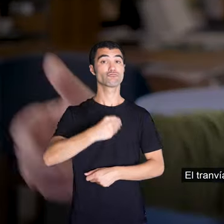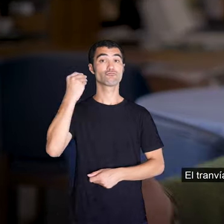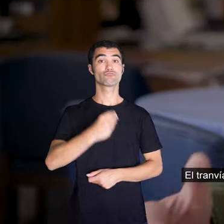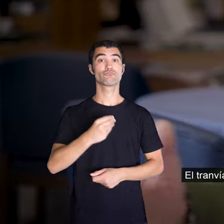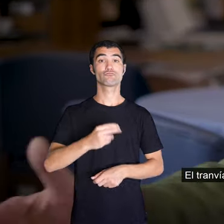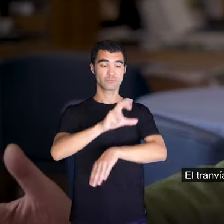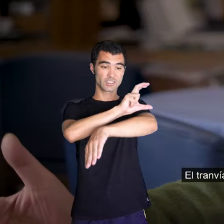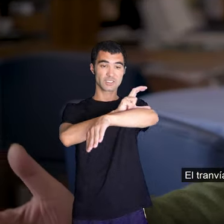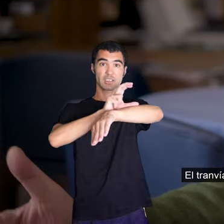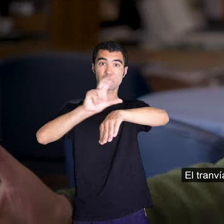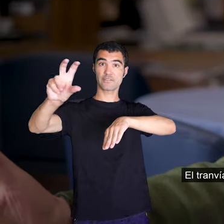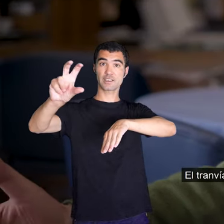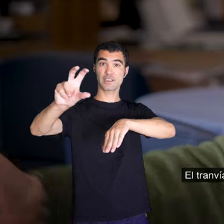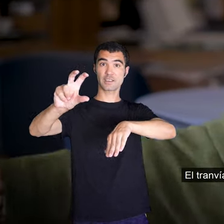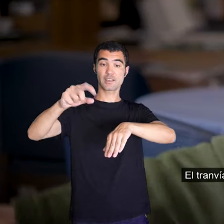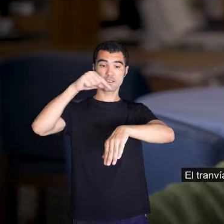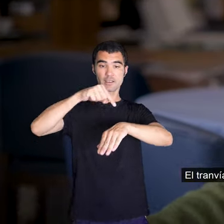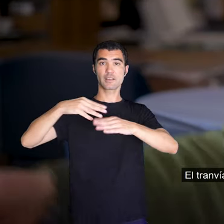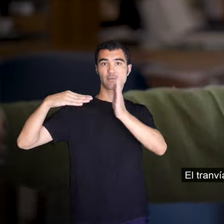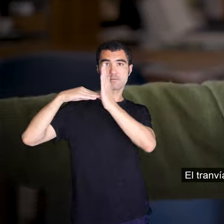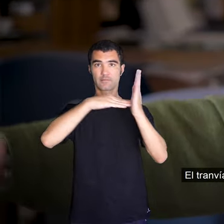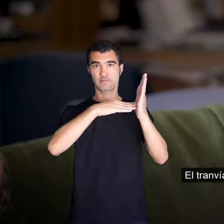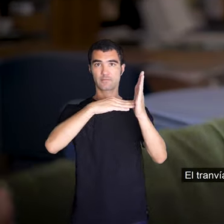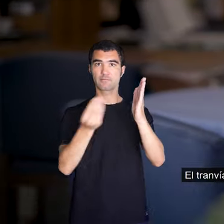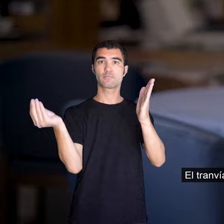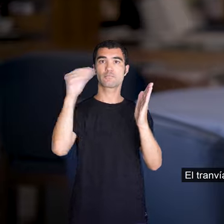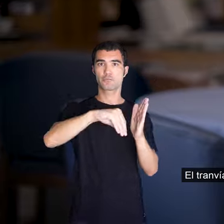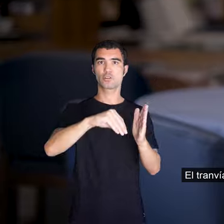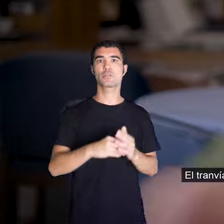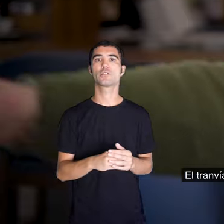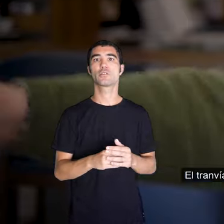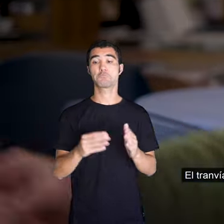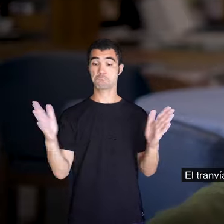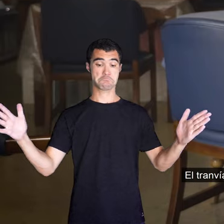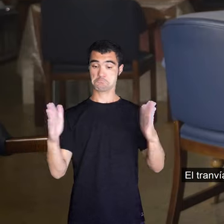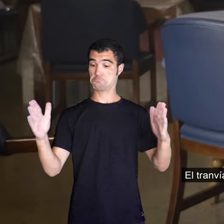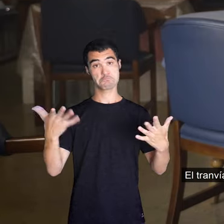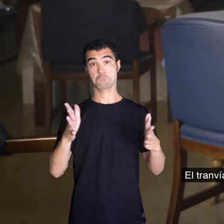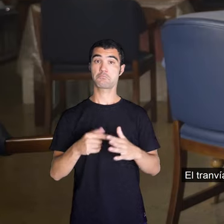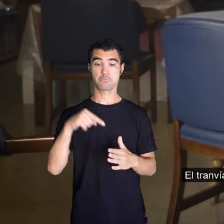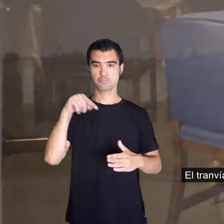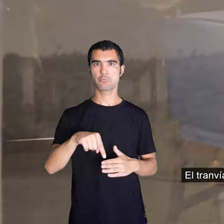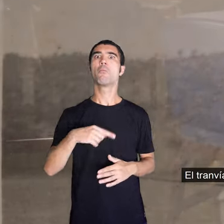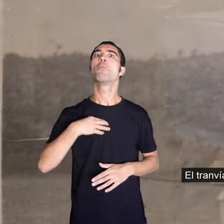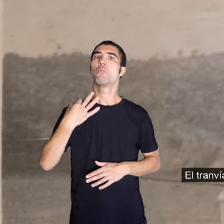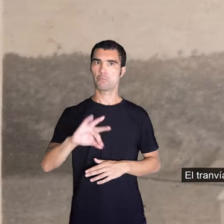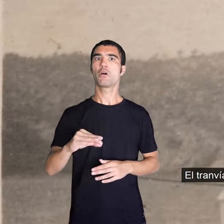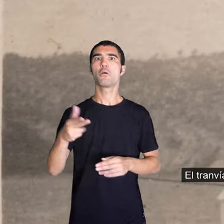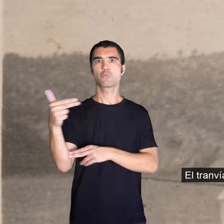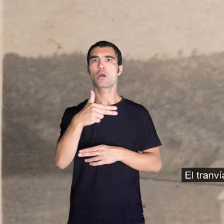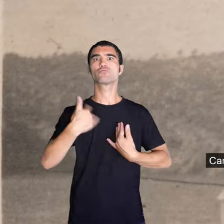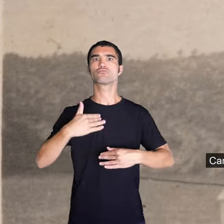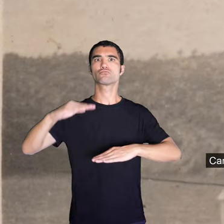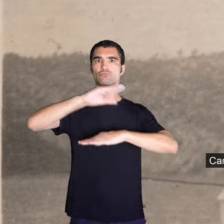va posar una vagoneta, que deien, Pantura tenia el caixer llargari, podia dur bastant de